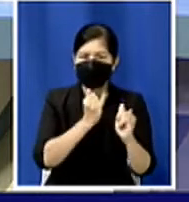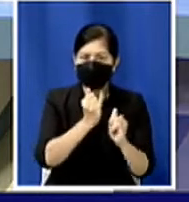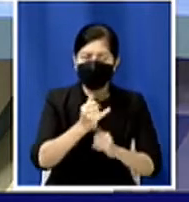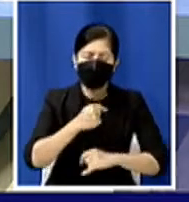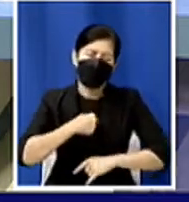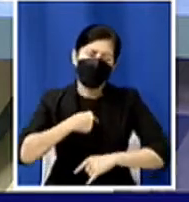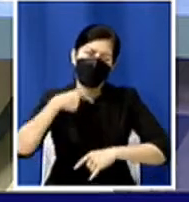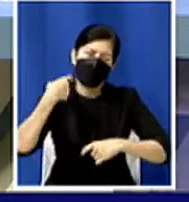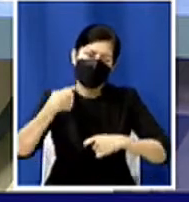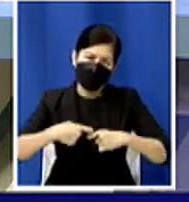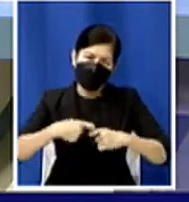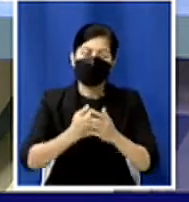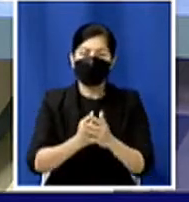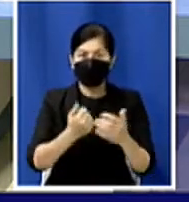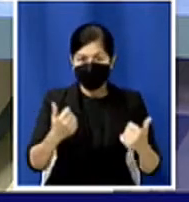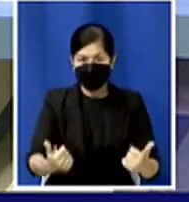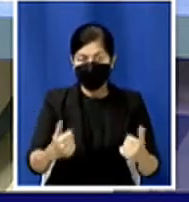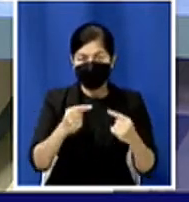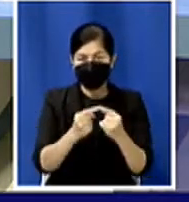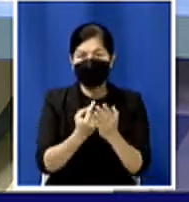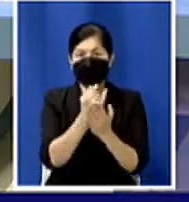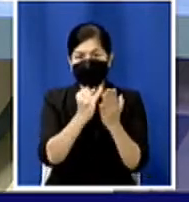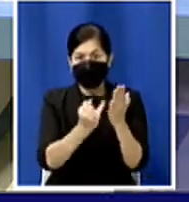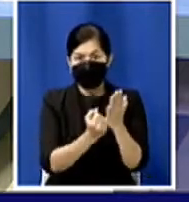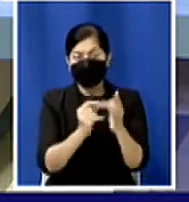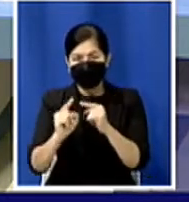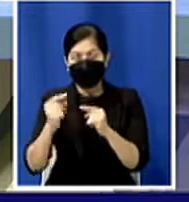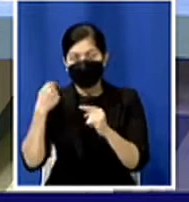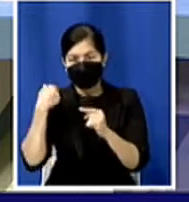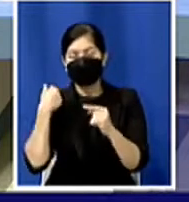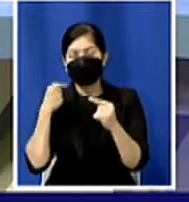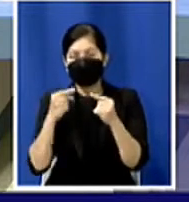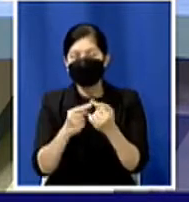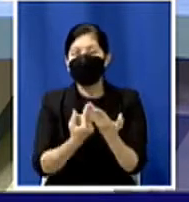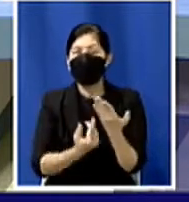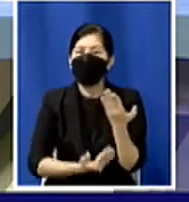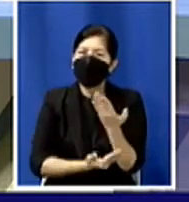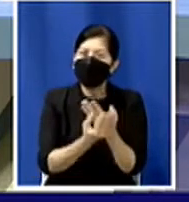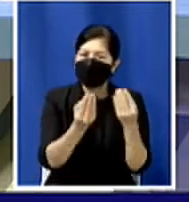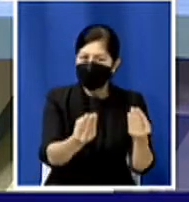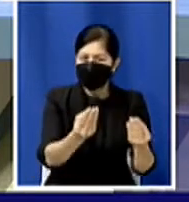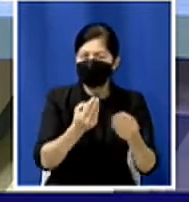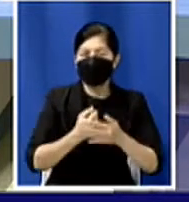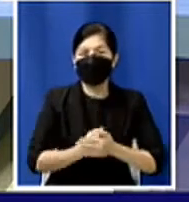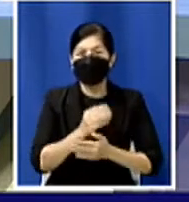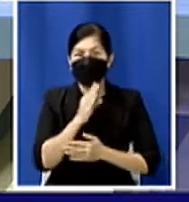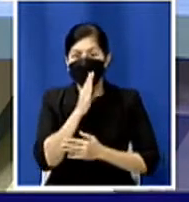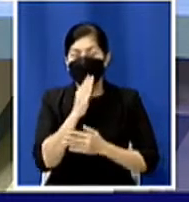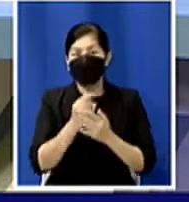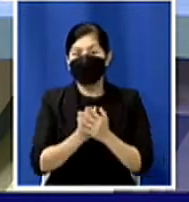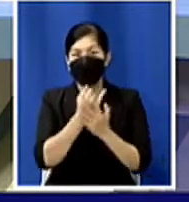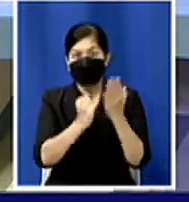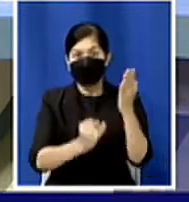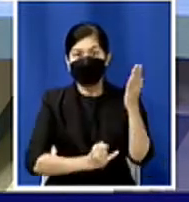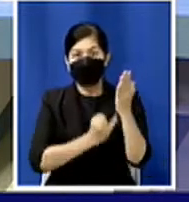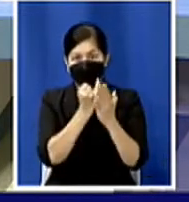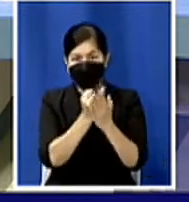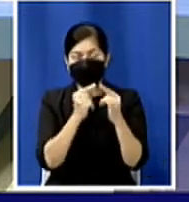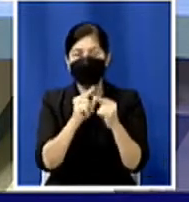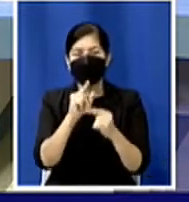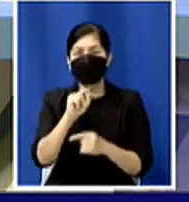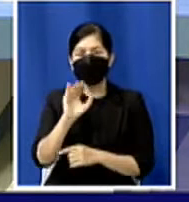างลำบากตอนนี้ล่าสุดเนี่ยหลายพื้นที่ก็ปลดล็อกนะฮะอย่างพิษณุโลกเองเนี่ยท่านเดินทางมาจาก29จังหวัดพื้นที่สีแดงเข้